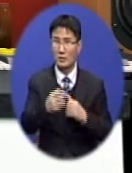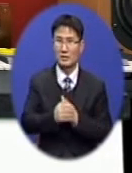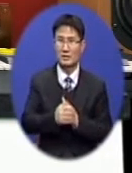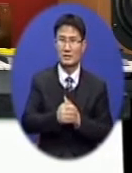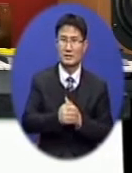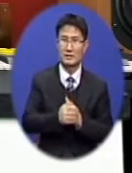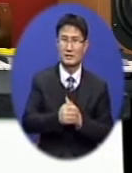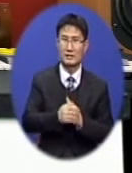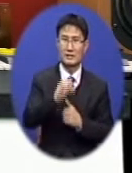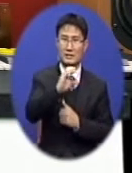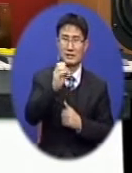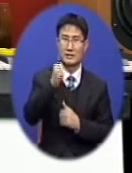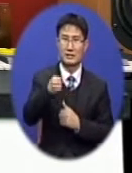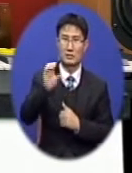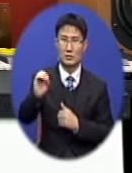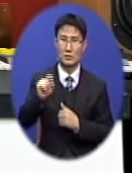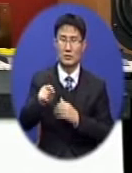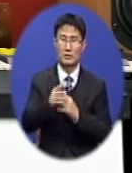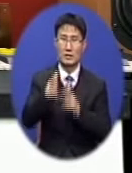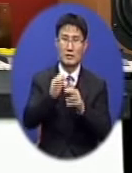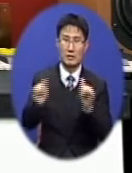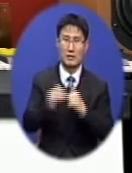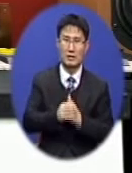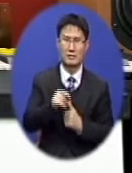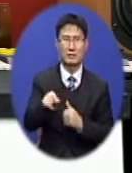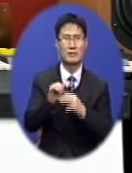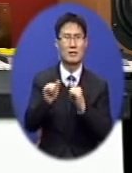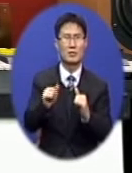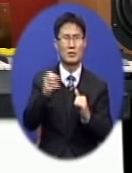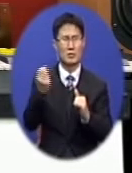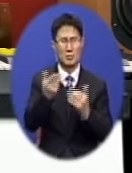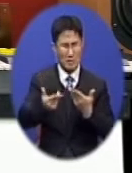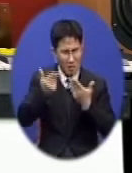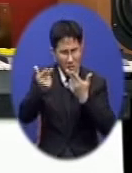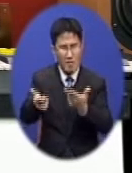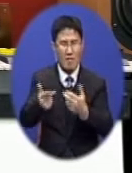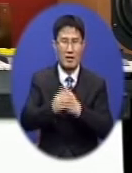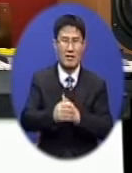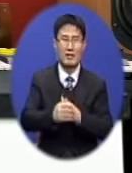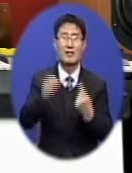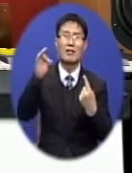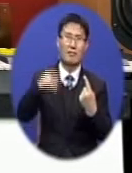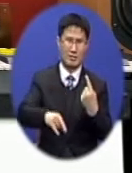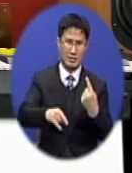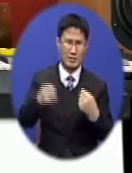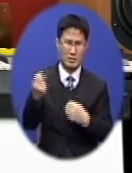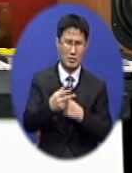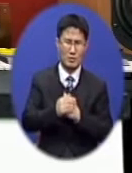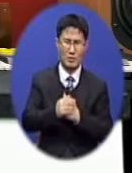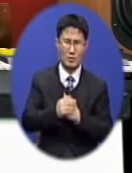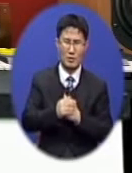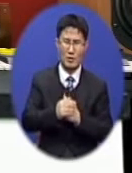예. CEO 가수로 성공한 사업가인데 이분이 또 봉사의 1인자고 그늘